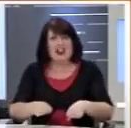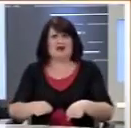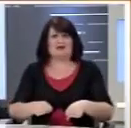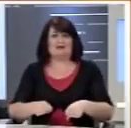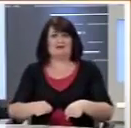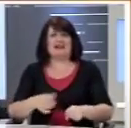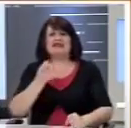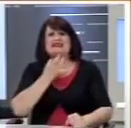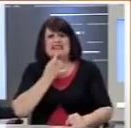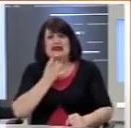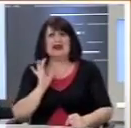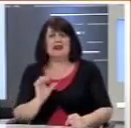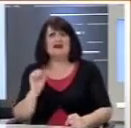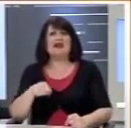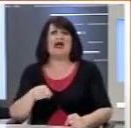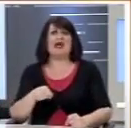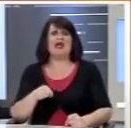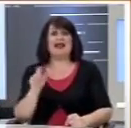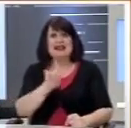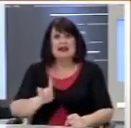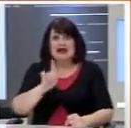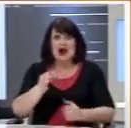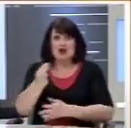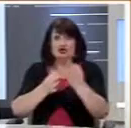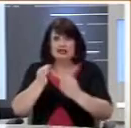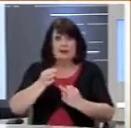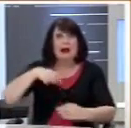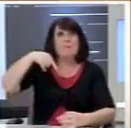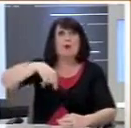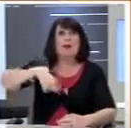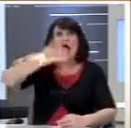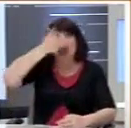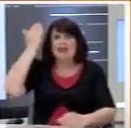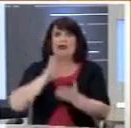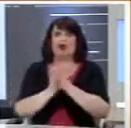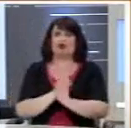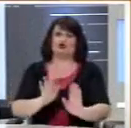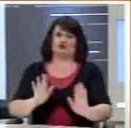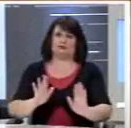βάρβαρη οργάνωση και ο κύριος Μητσοτάκης στο Πολίτικο τους αθώωσε.